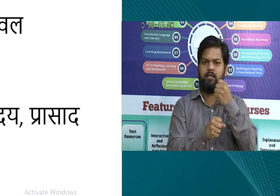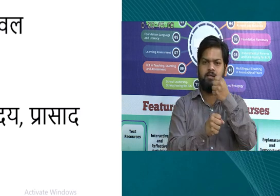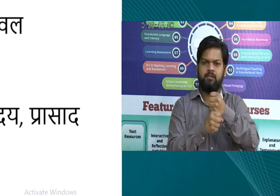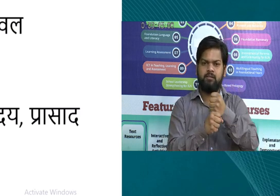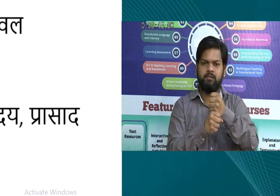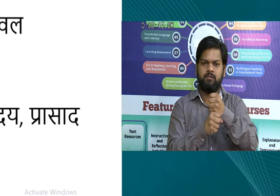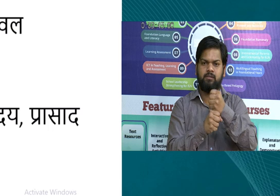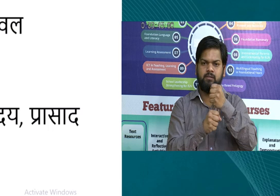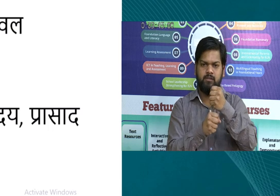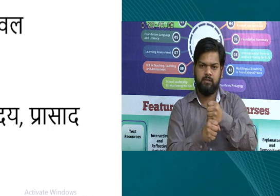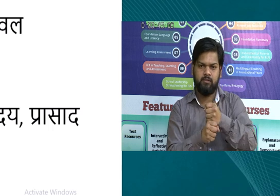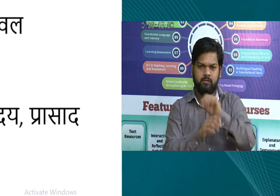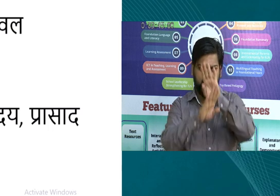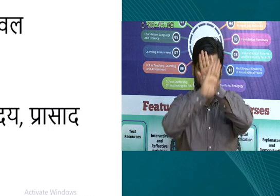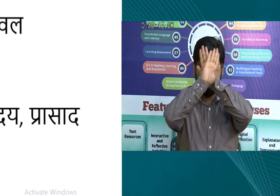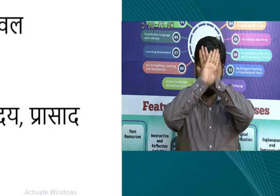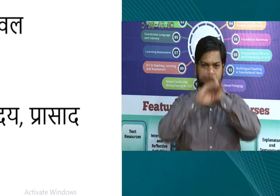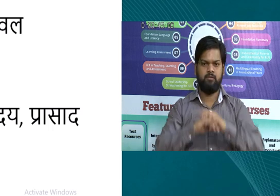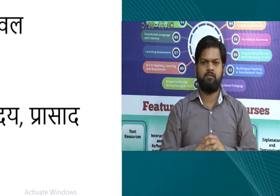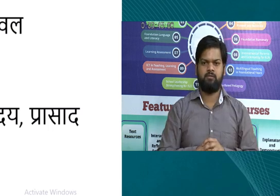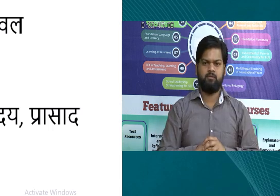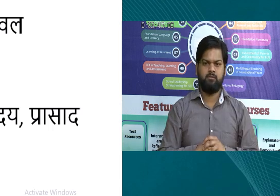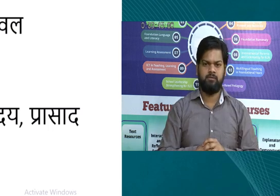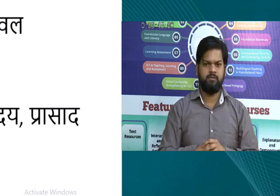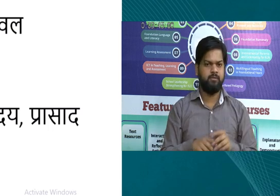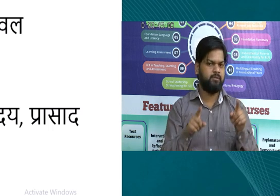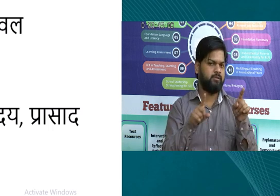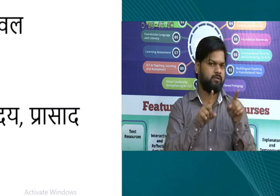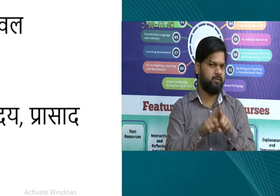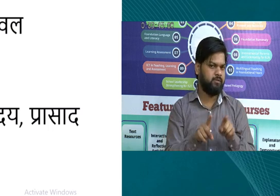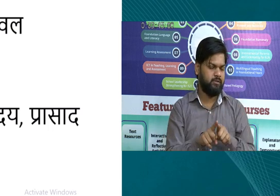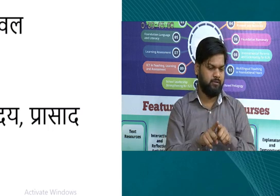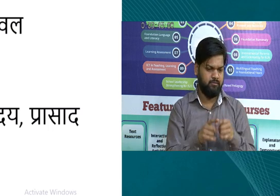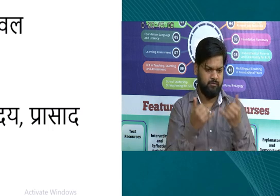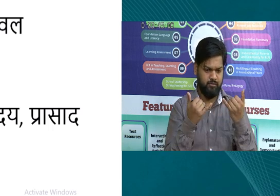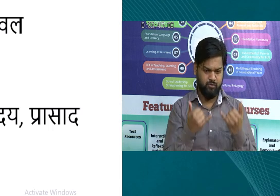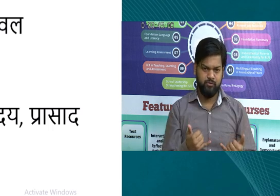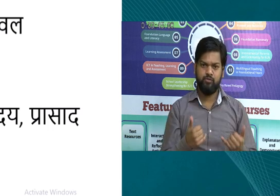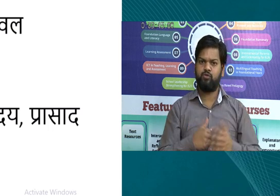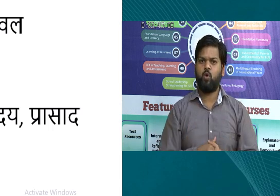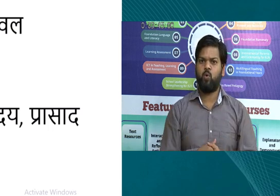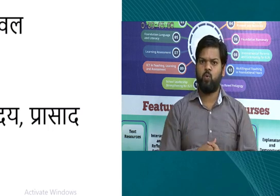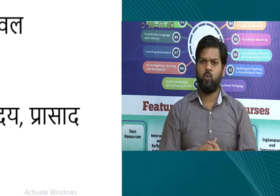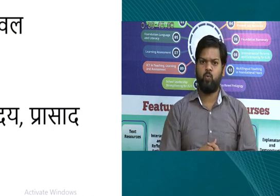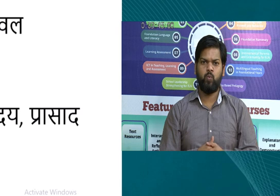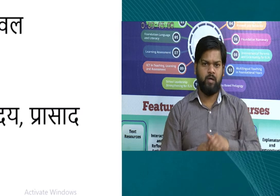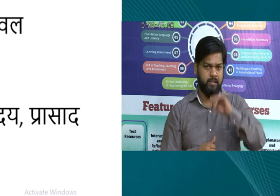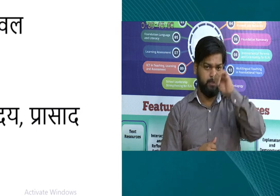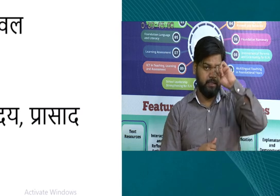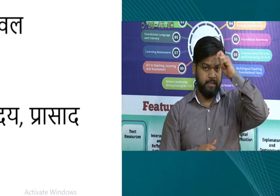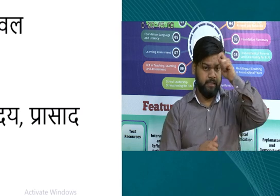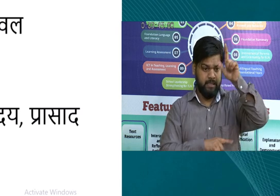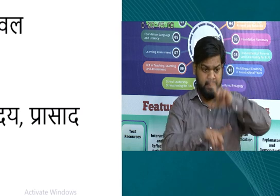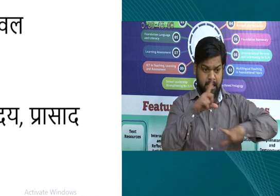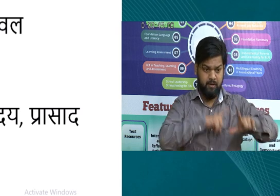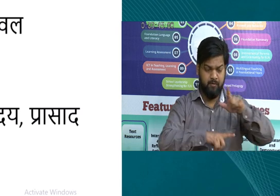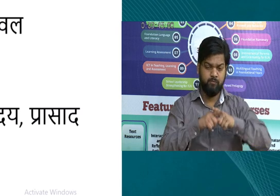आज भी अपने अंदर सम रही है और यही करण है की वो विकसित हो रही है गवर्नर जनरल यानी सी का प्रमुख और